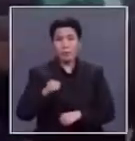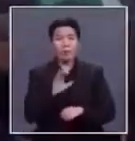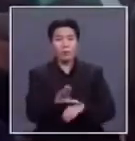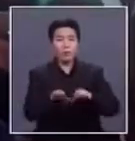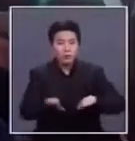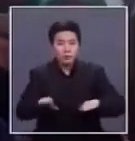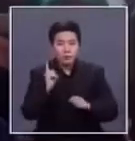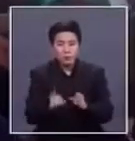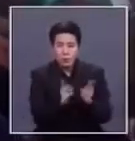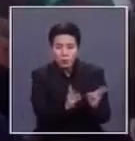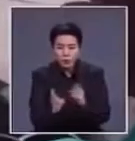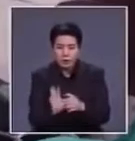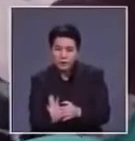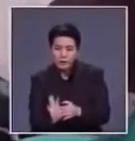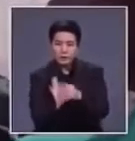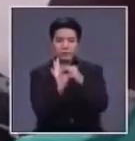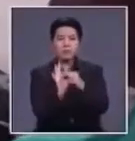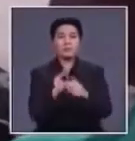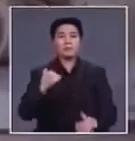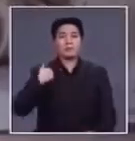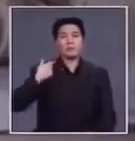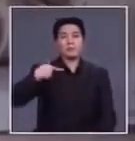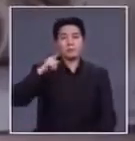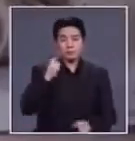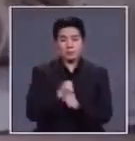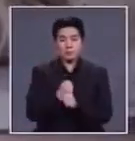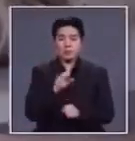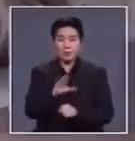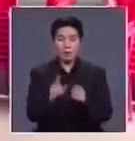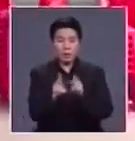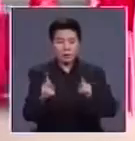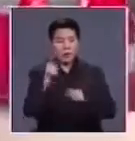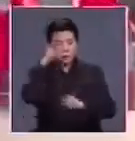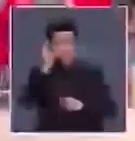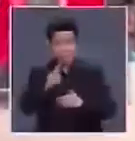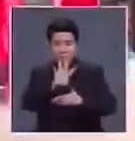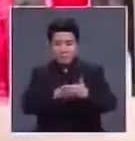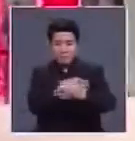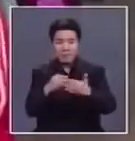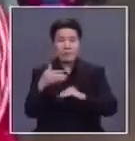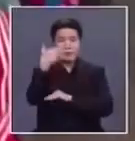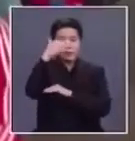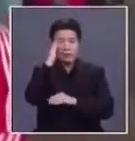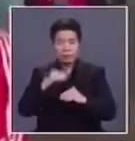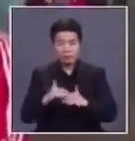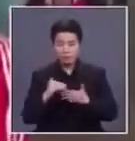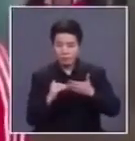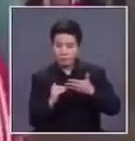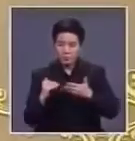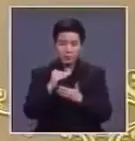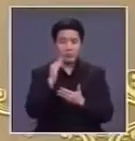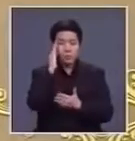ป็นกลไกหนึ่งที่มีความเชื่อมโยงและเป็นประโยชน์กับการทำงานของคณะกรรมการยุทธศาสตร์ชาติและคณะกรรมการไปรูปประเทศแต่ละด้านด้วยนะ